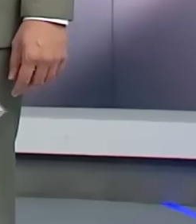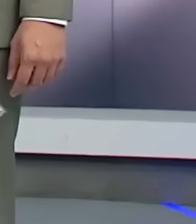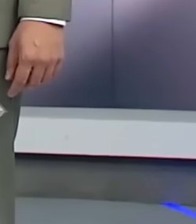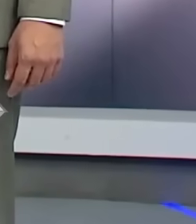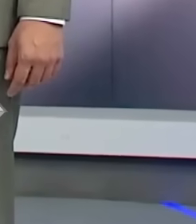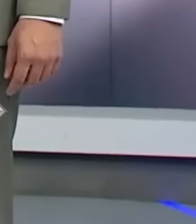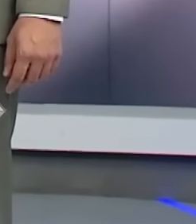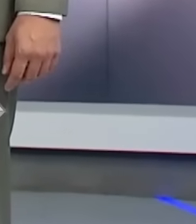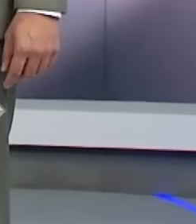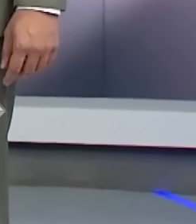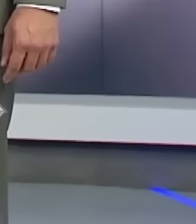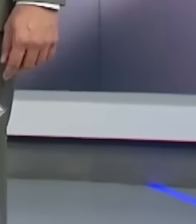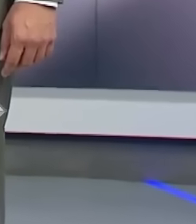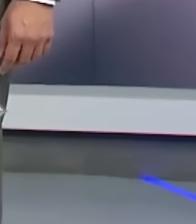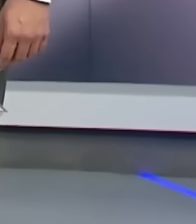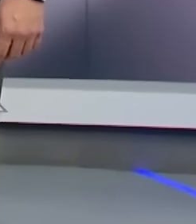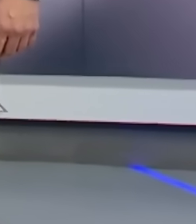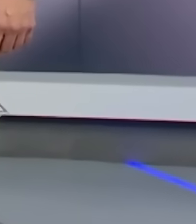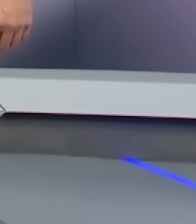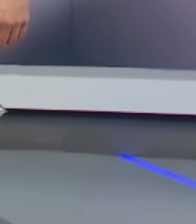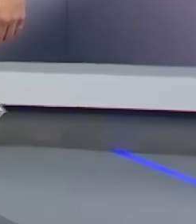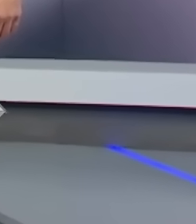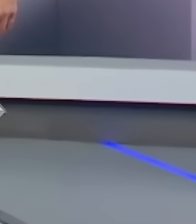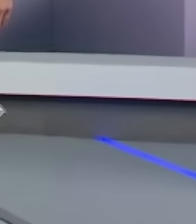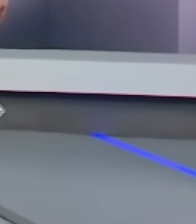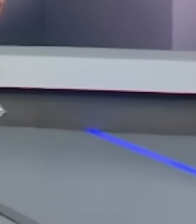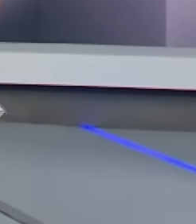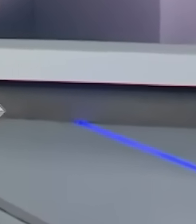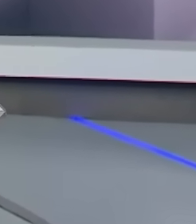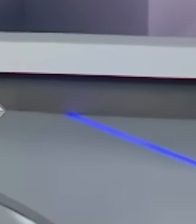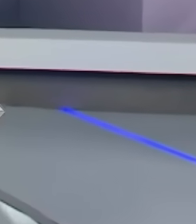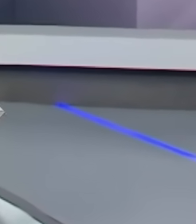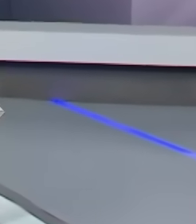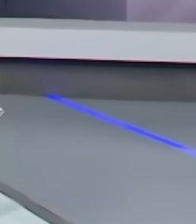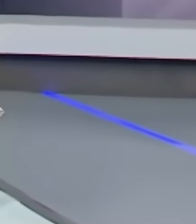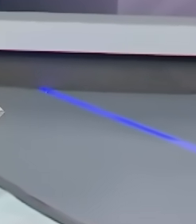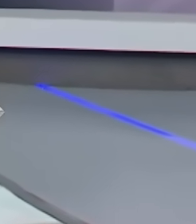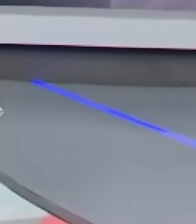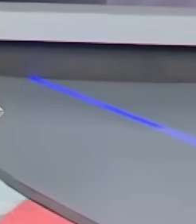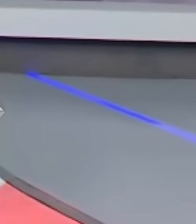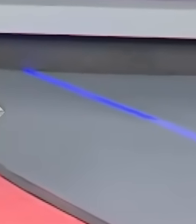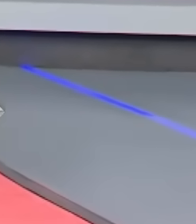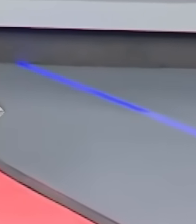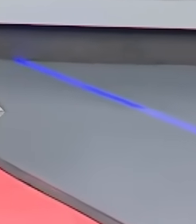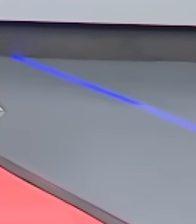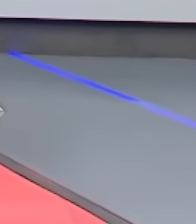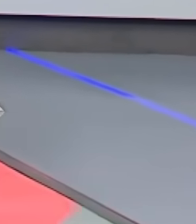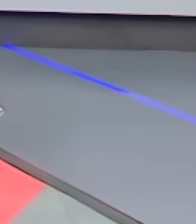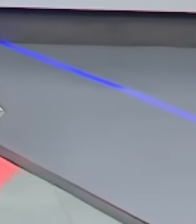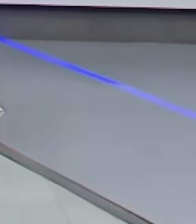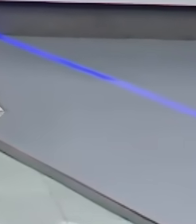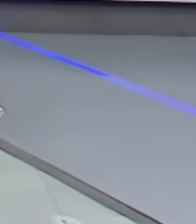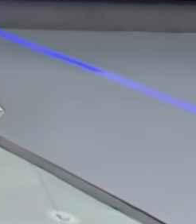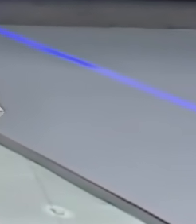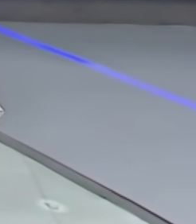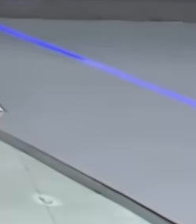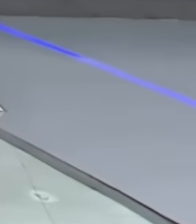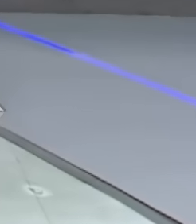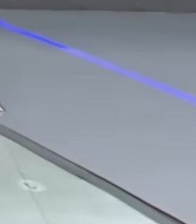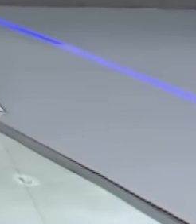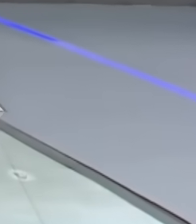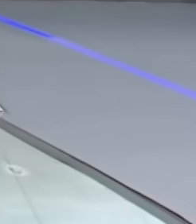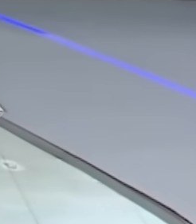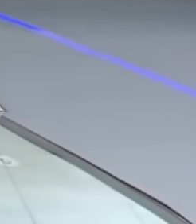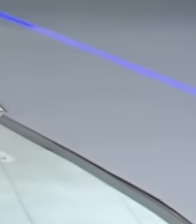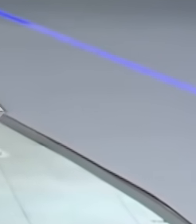na paglilingkod sa bayan, ako po si Emil Sumangyo. Mula sa GMA Integrated News, ang news authority ng Pilipino. Nakatuto kami